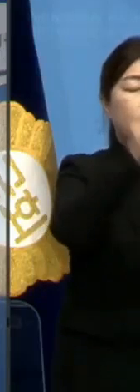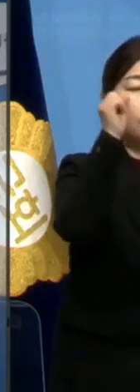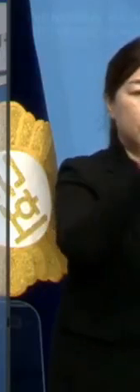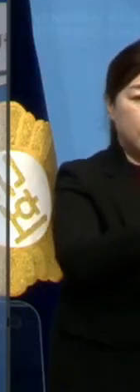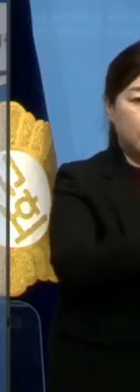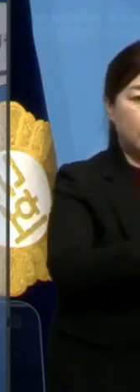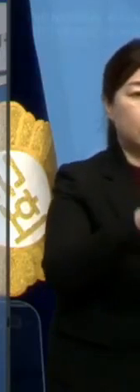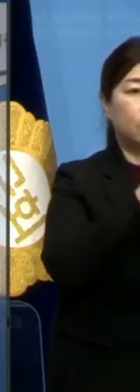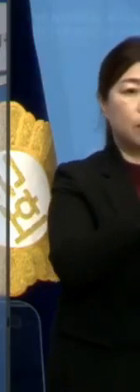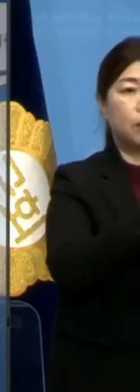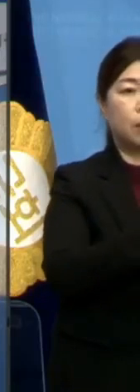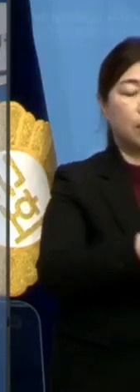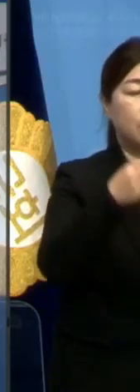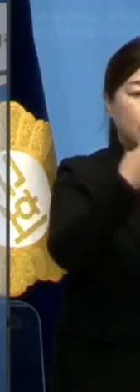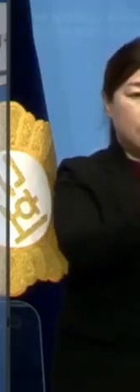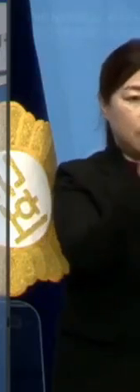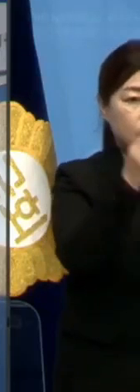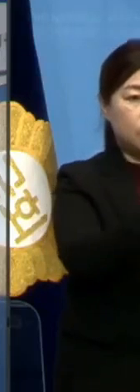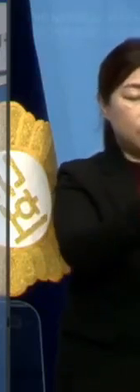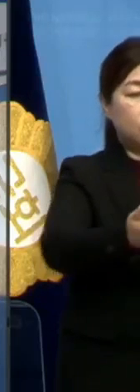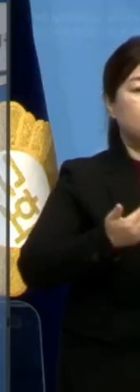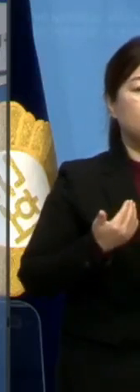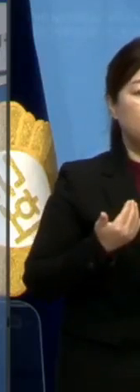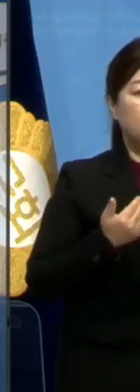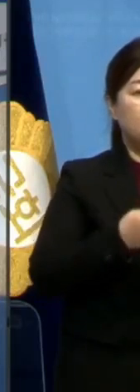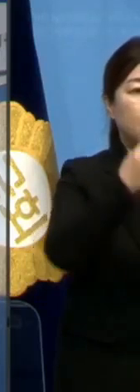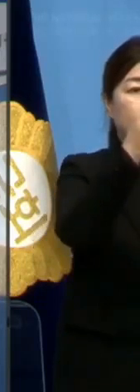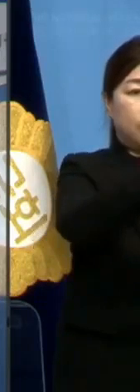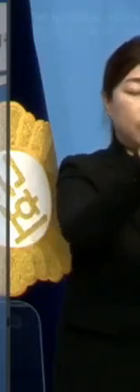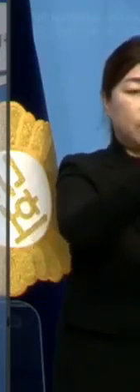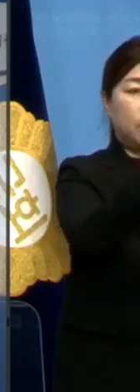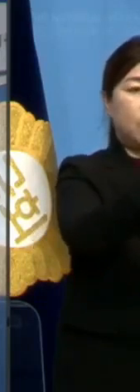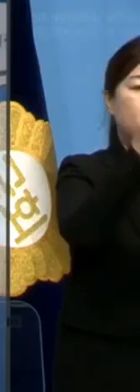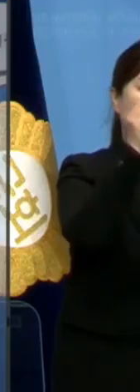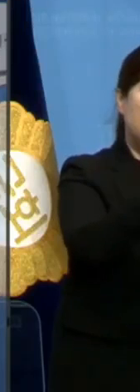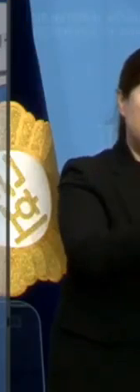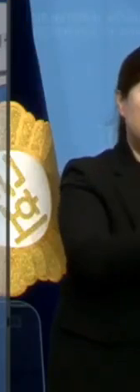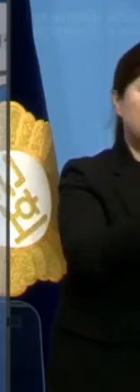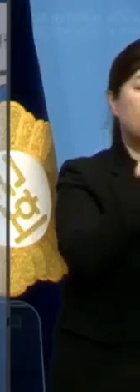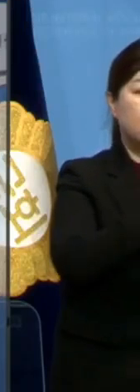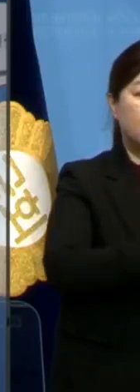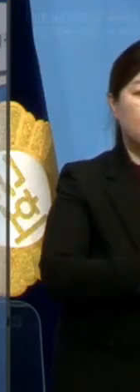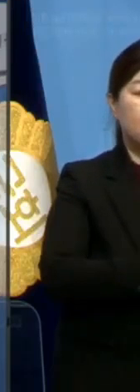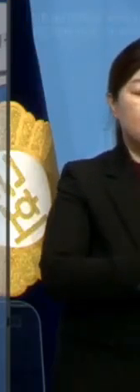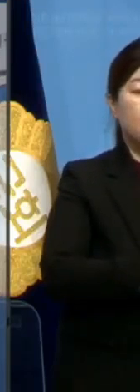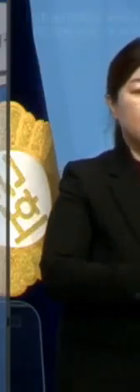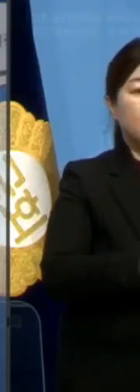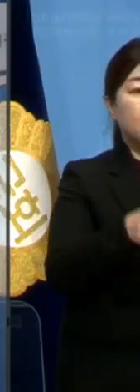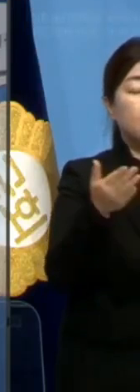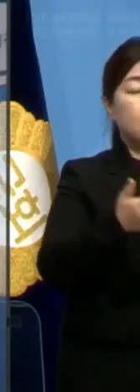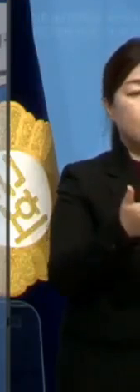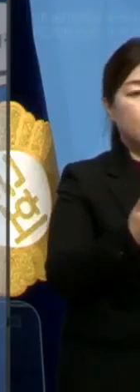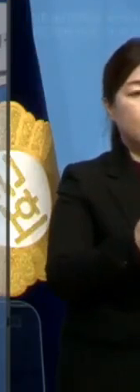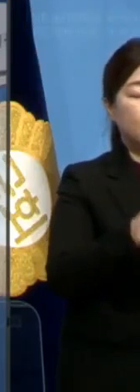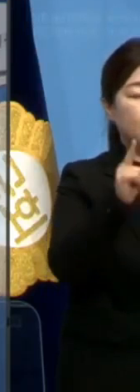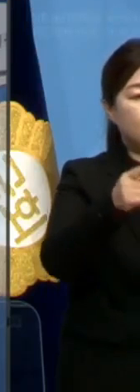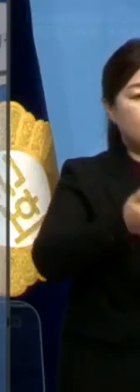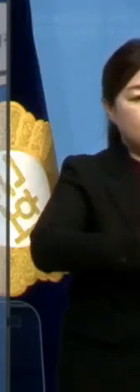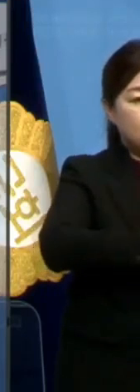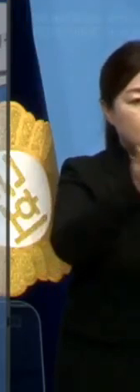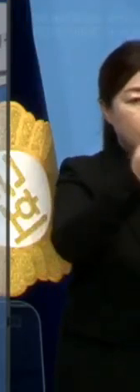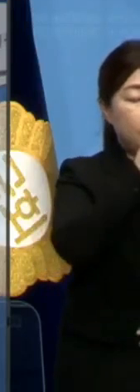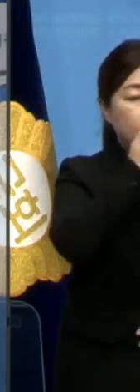포함하여 탄핵전 후 4연패의 늪에서 벗어나지 못하는 야권에 모처럼만의 승리의